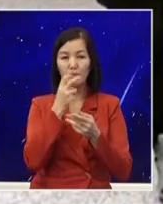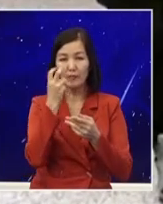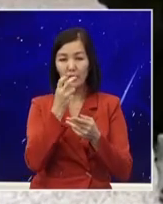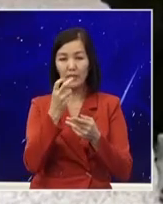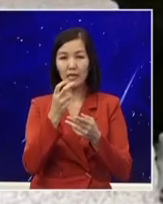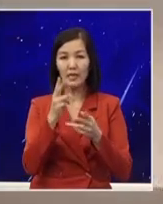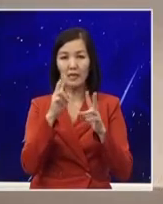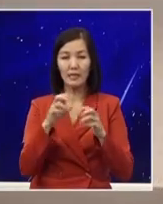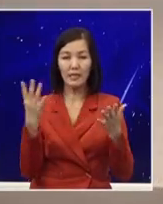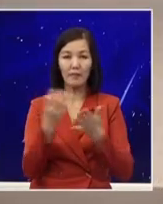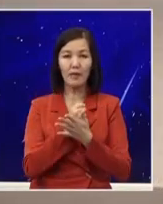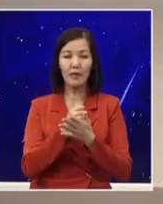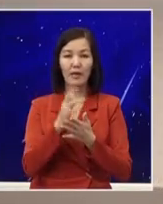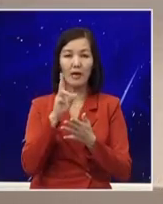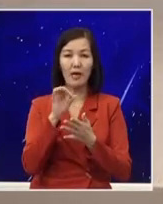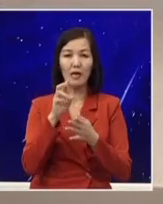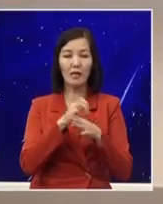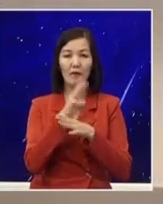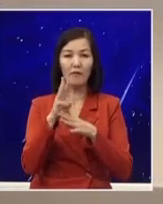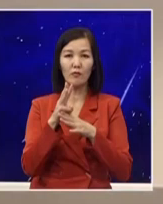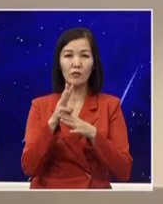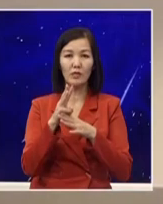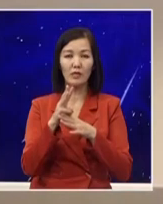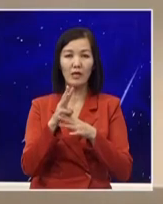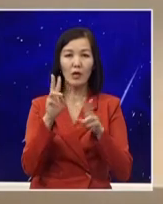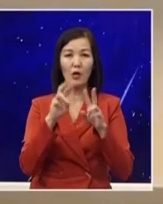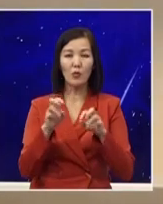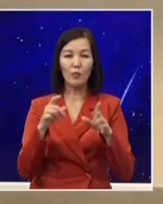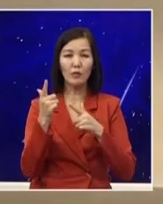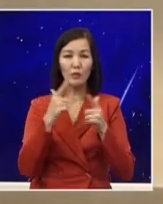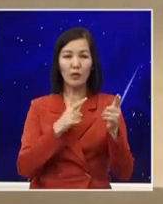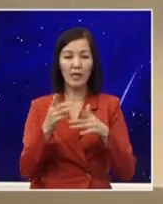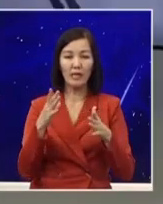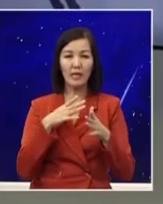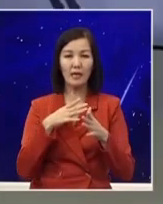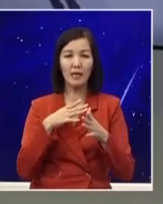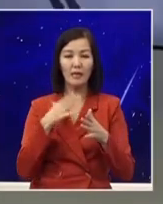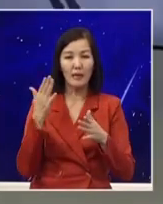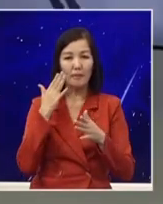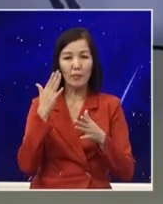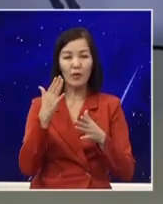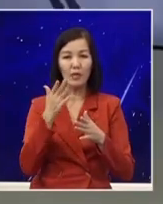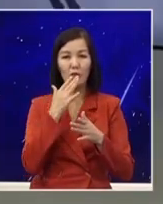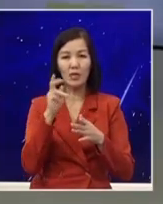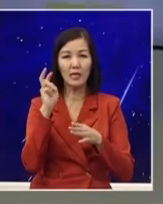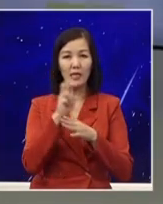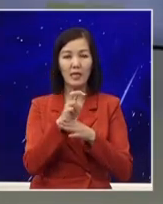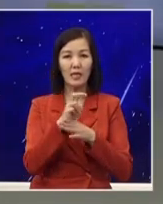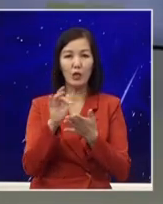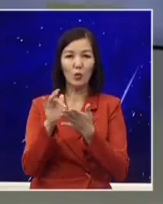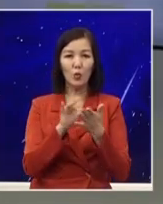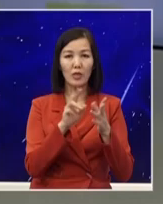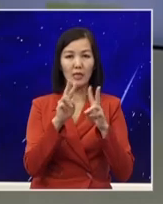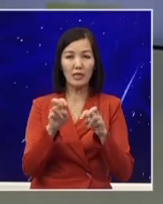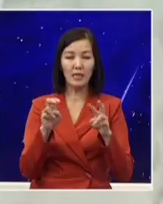анықтайды. Иттер коронавирусты арнайы майлықтардың көмегімен анықтауға дайындалған. Бұл әдіспен бірінші кезекте шетелден келетін жолаушылар